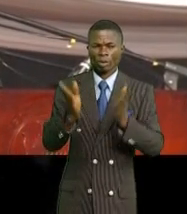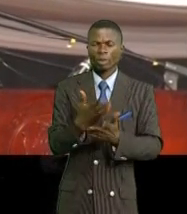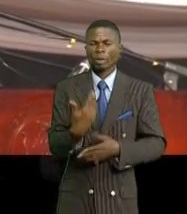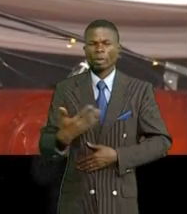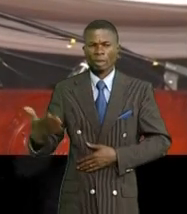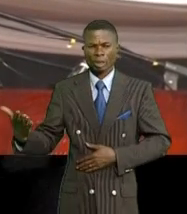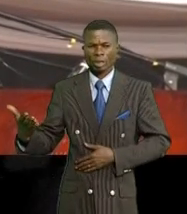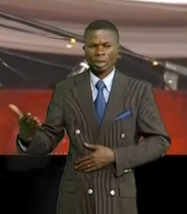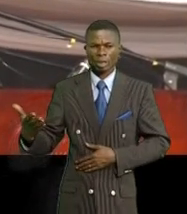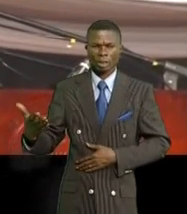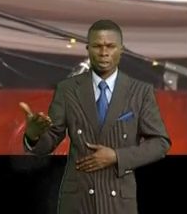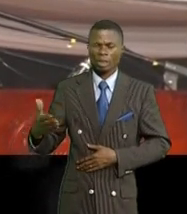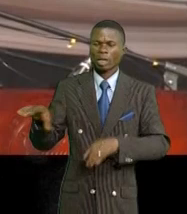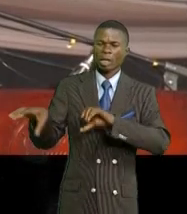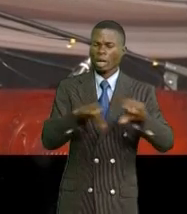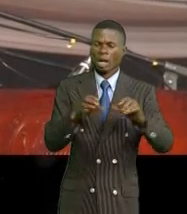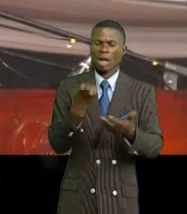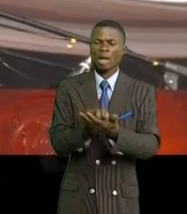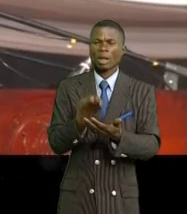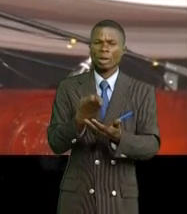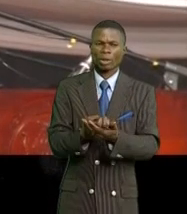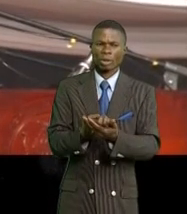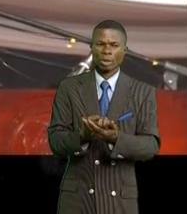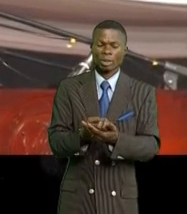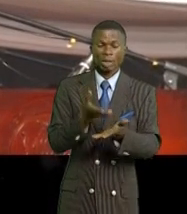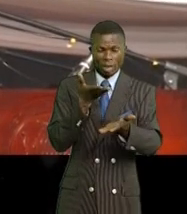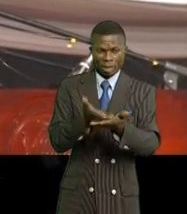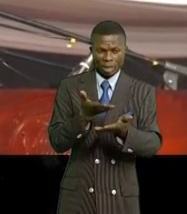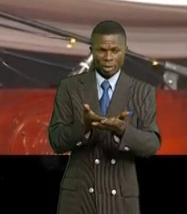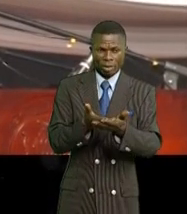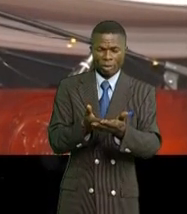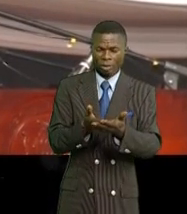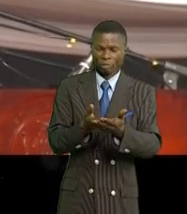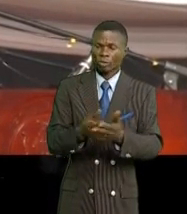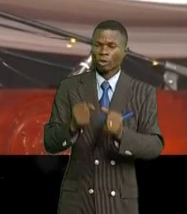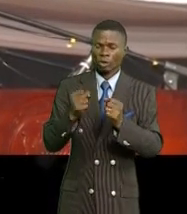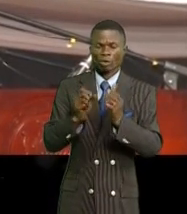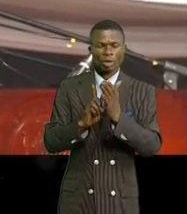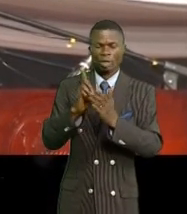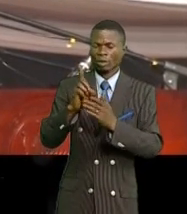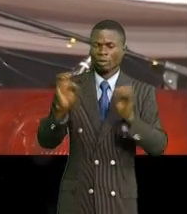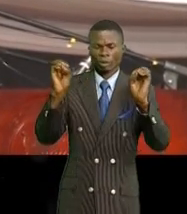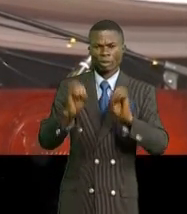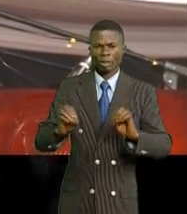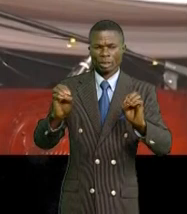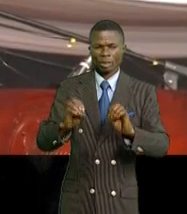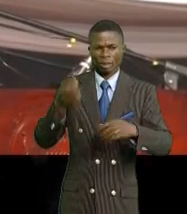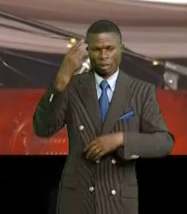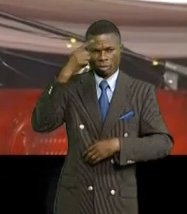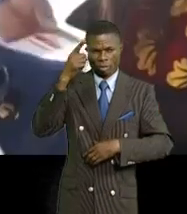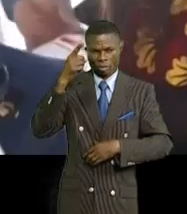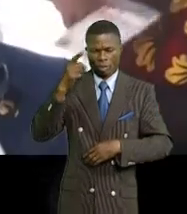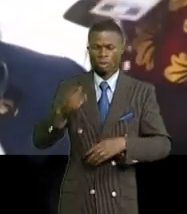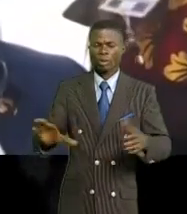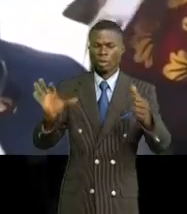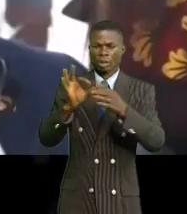de fluidité des activités économiques sans lesquelles rien de durable ne peut être construit pour l'unité et la